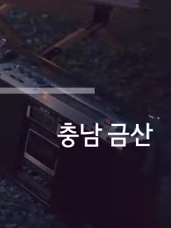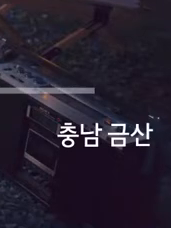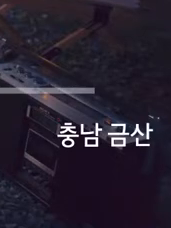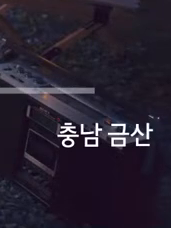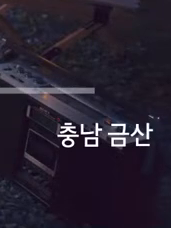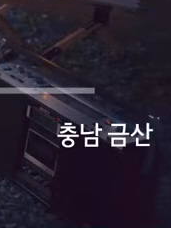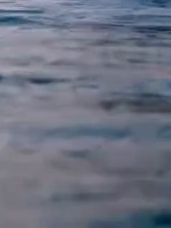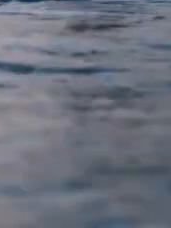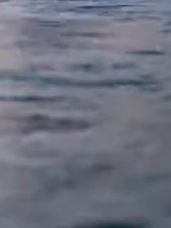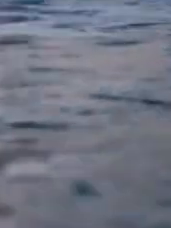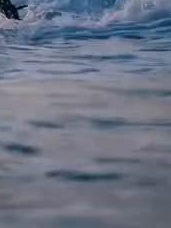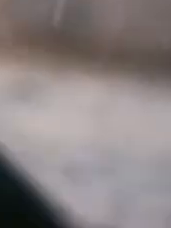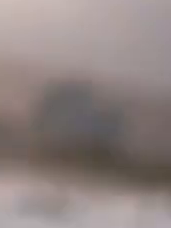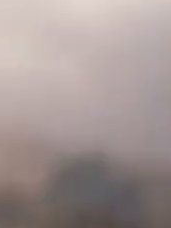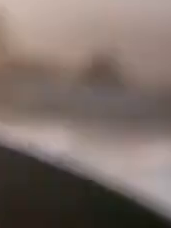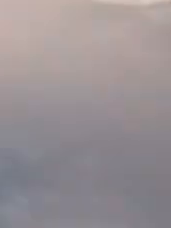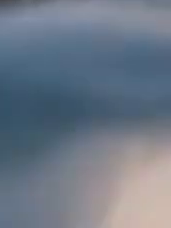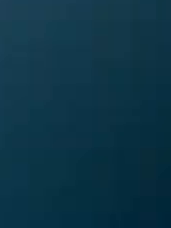들리세요?